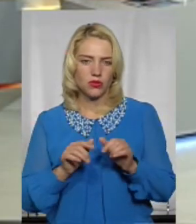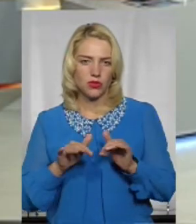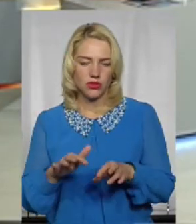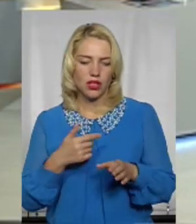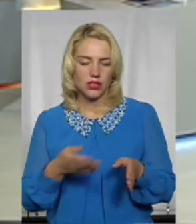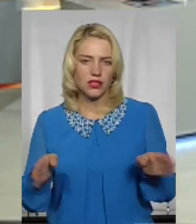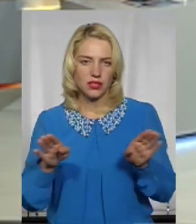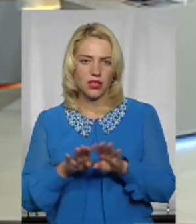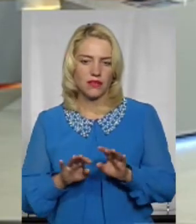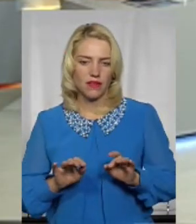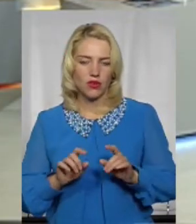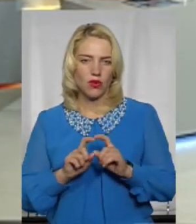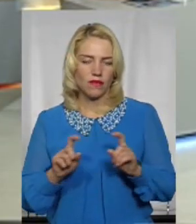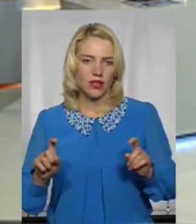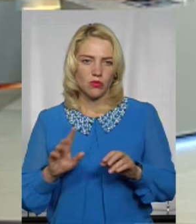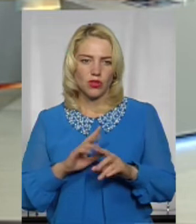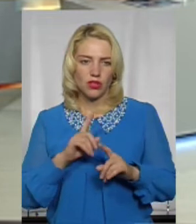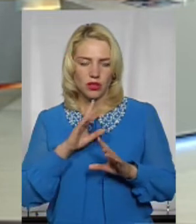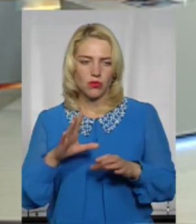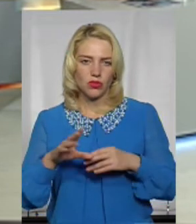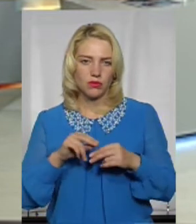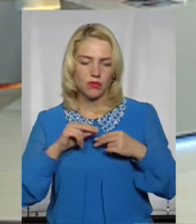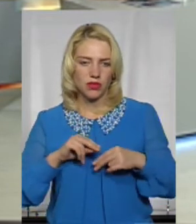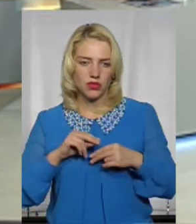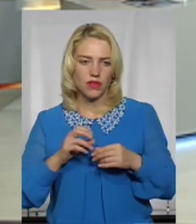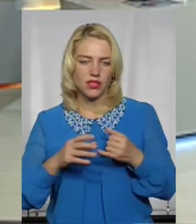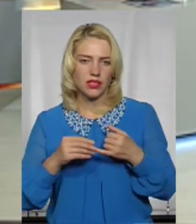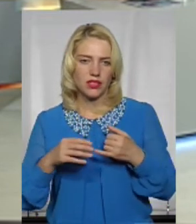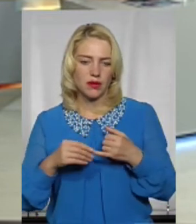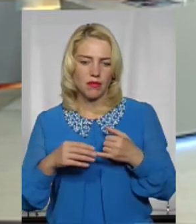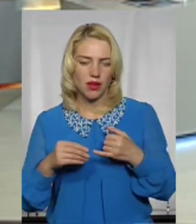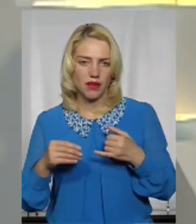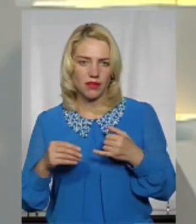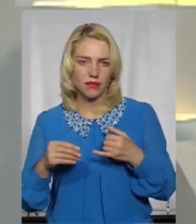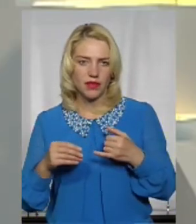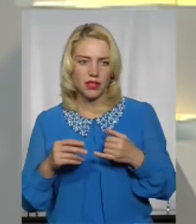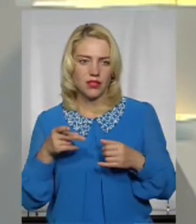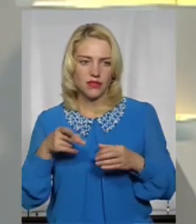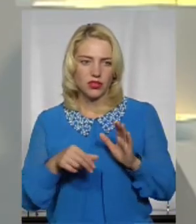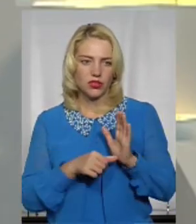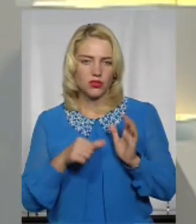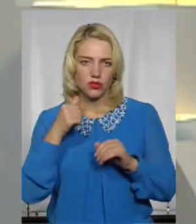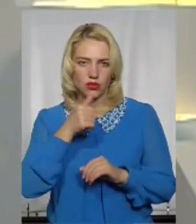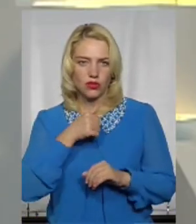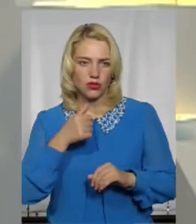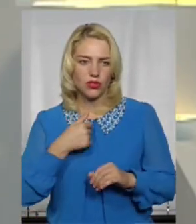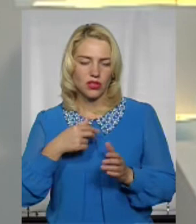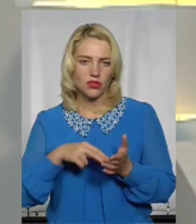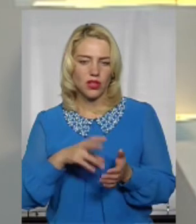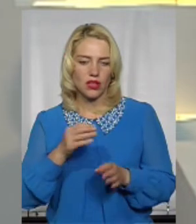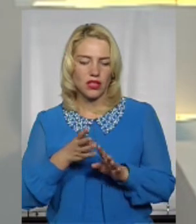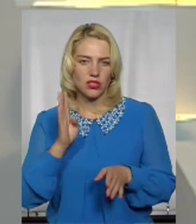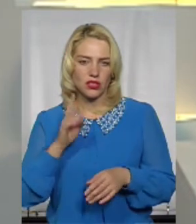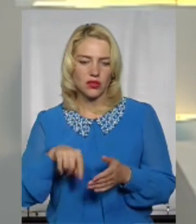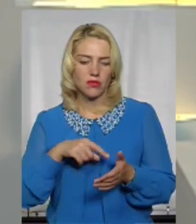фірму і не буду цю співпрацю робити. Зрозуміло, а вартість по земельній ділянці? З 2006 року я стояла на черзі